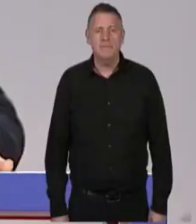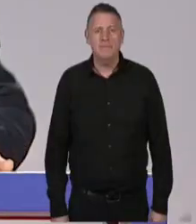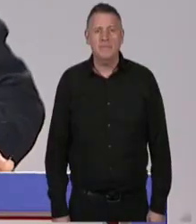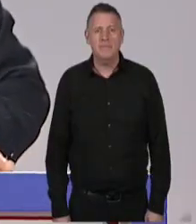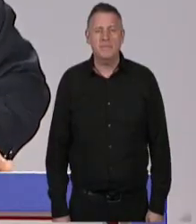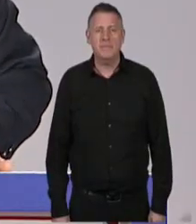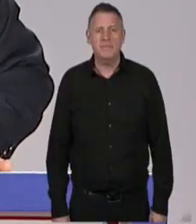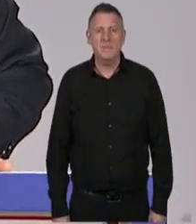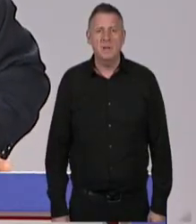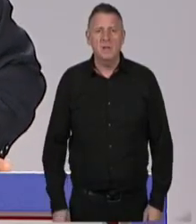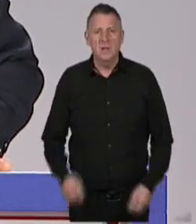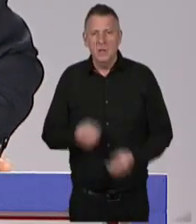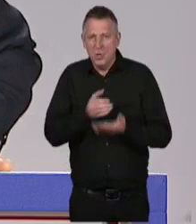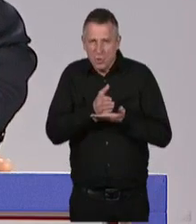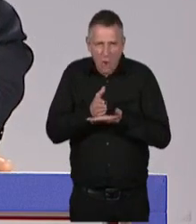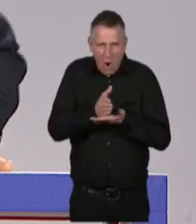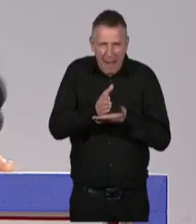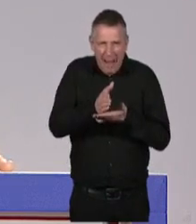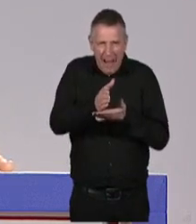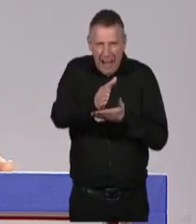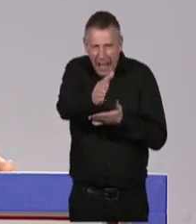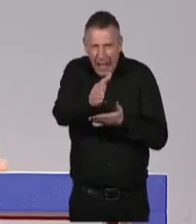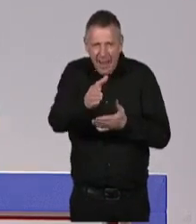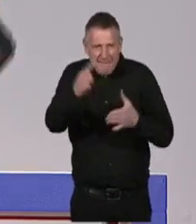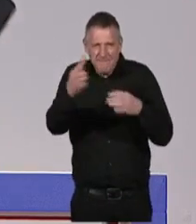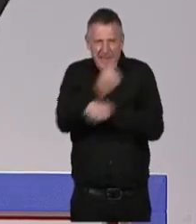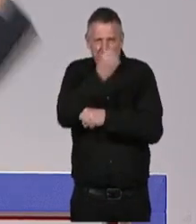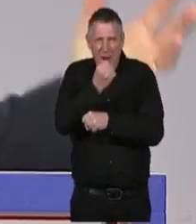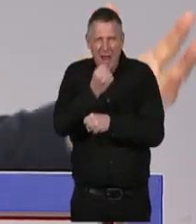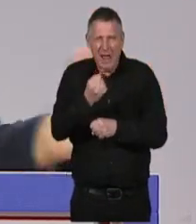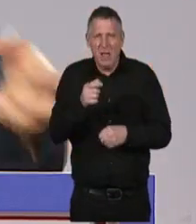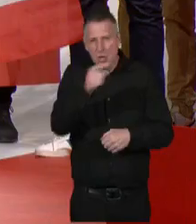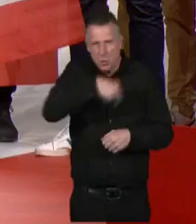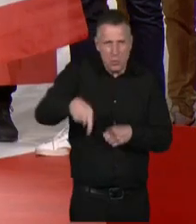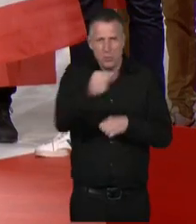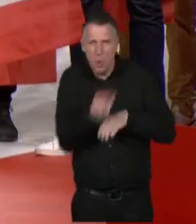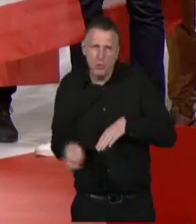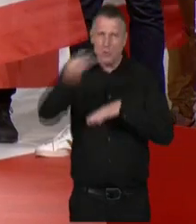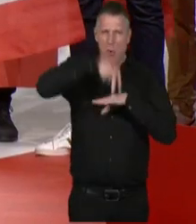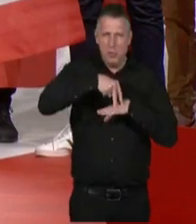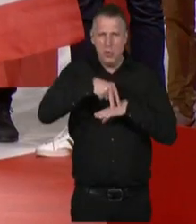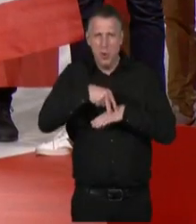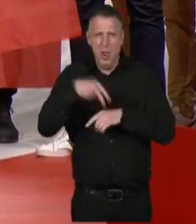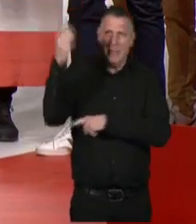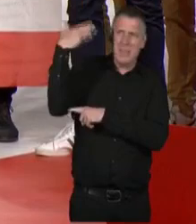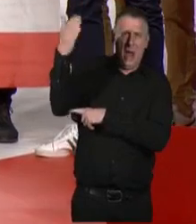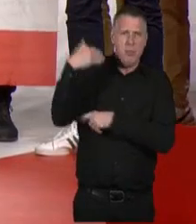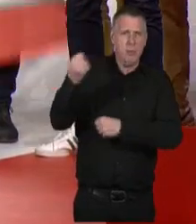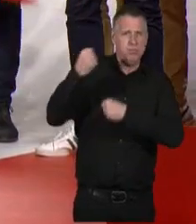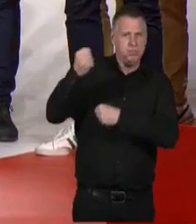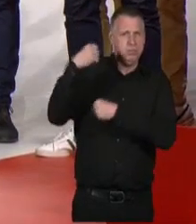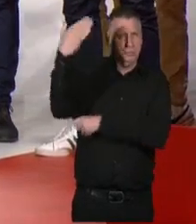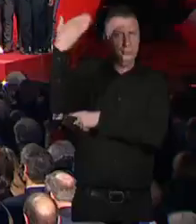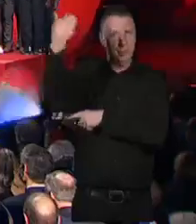Sur les chemins de la victoire, nous allons nous lever, nous allons hisser nos drapeaux.